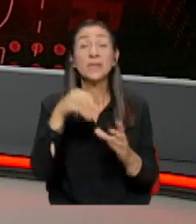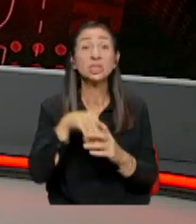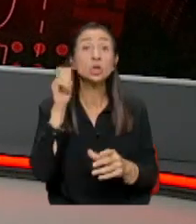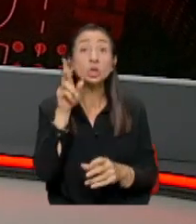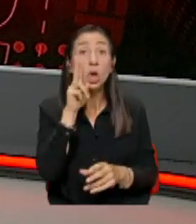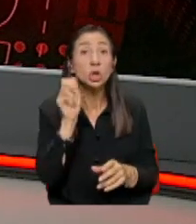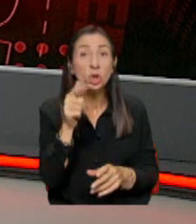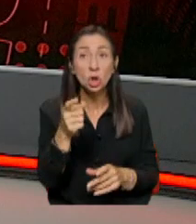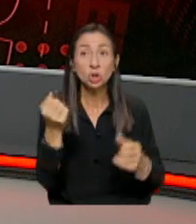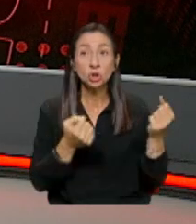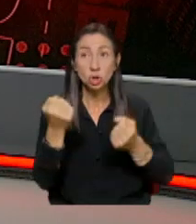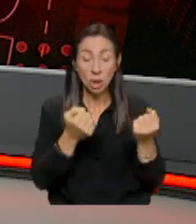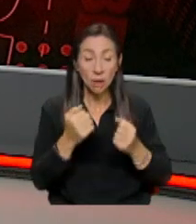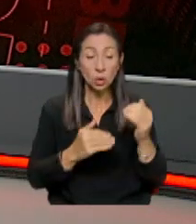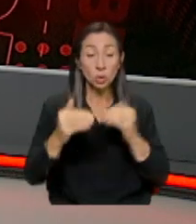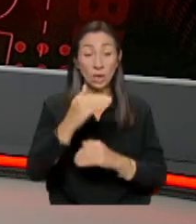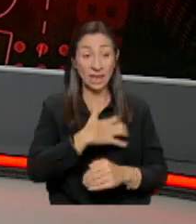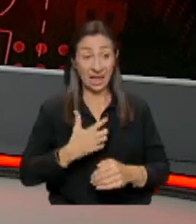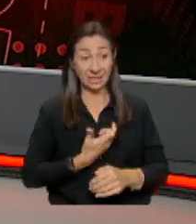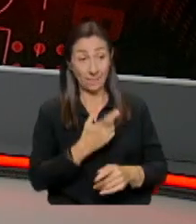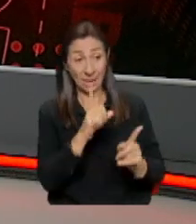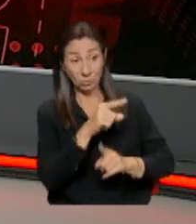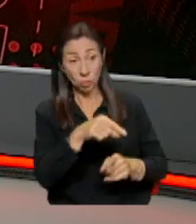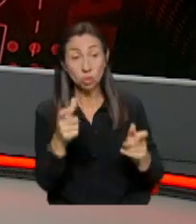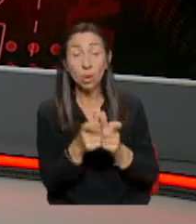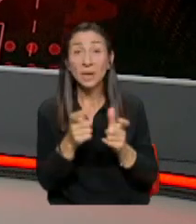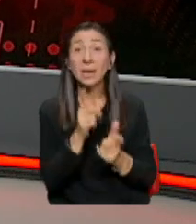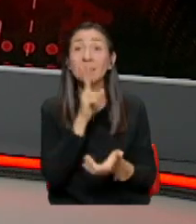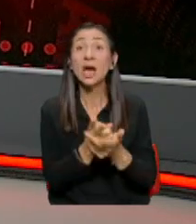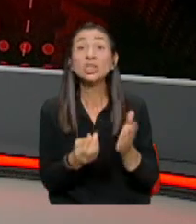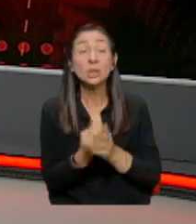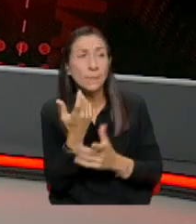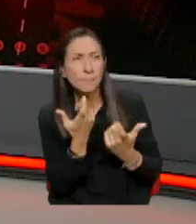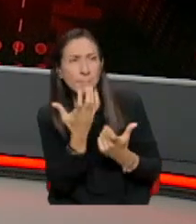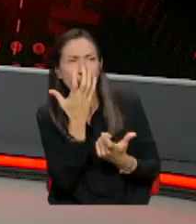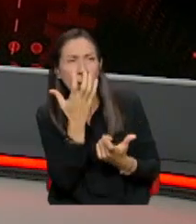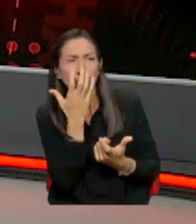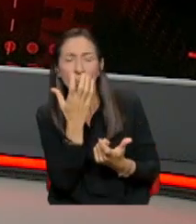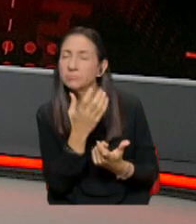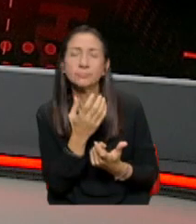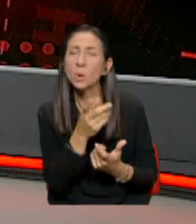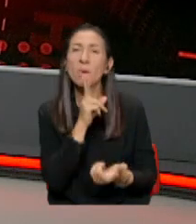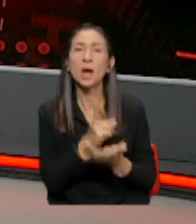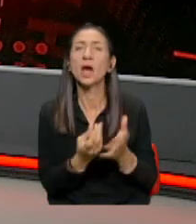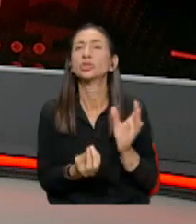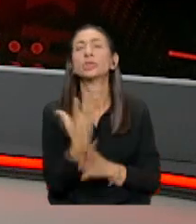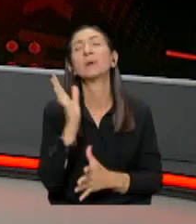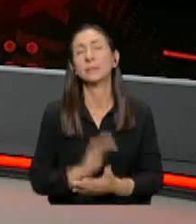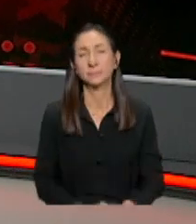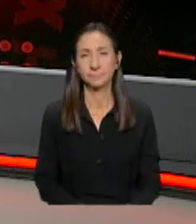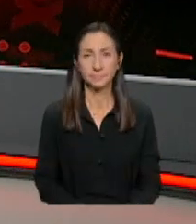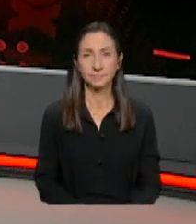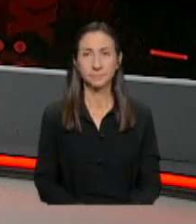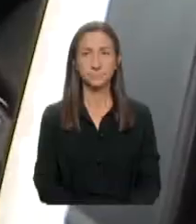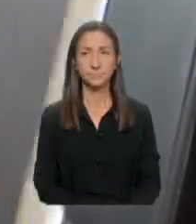son gün. Sürücüler Yüksek Mahkeme'nin bugünkü toplantısından karar çıkar mı diye bekledi ama o karar gelmedi.